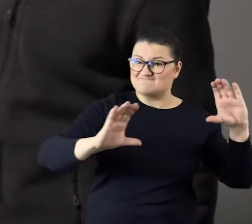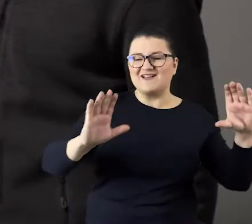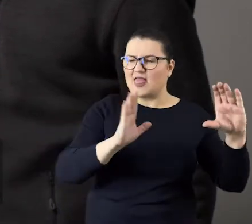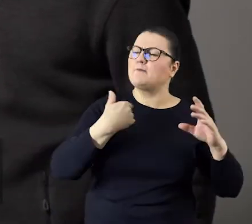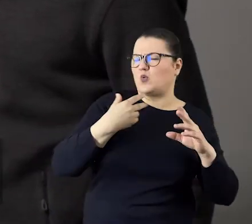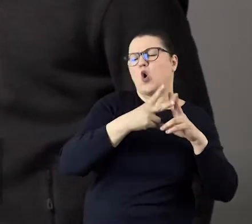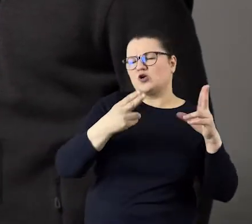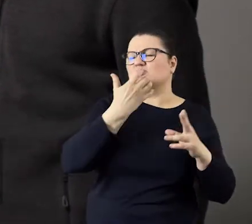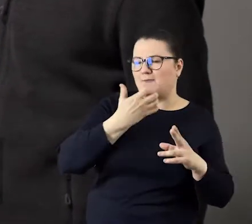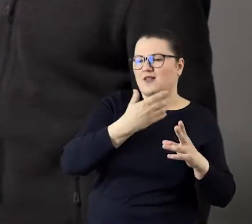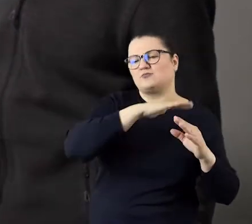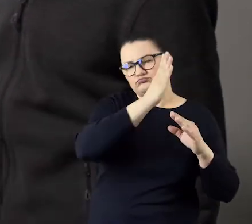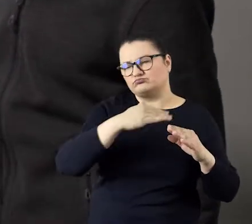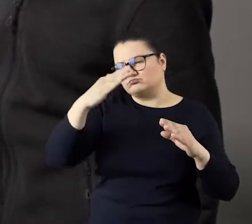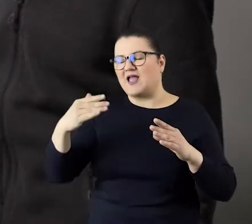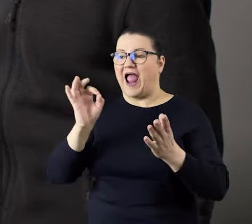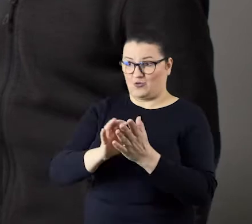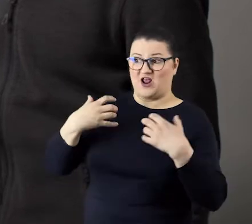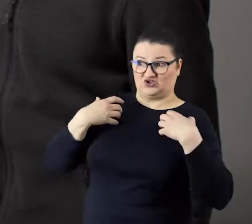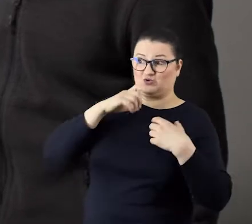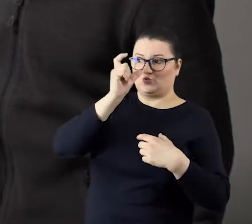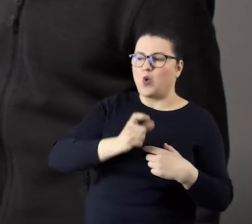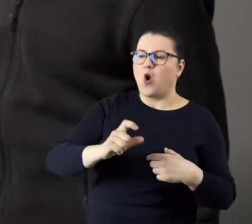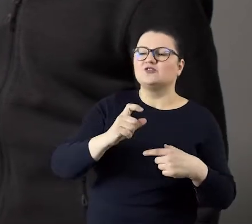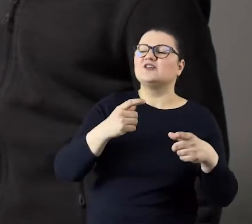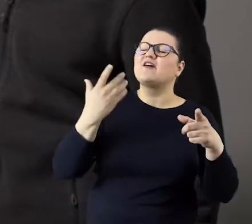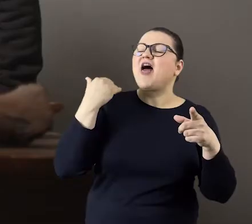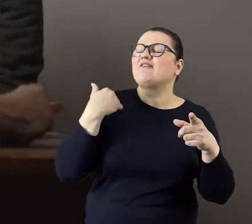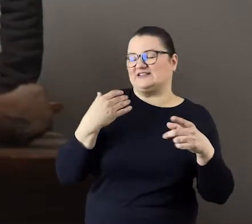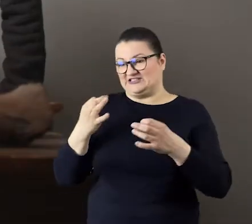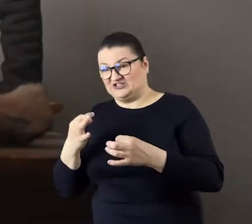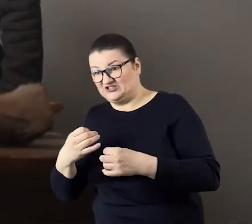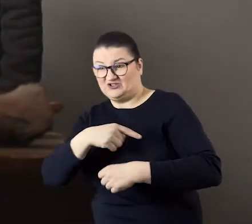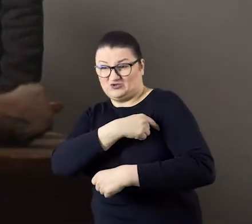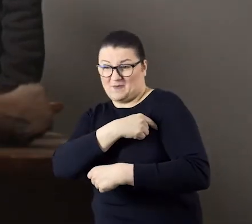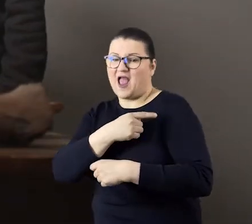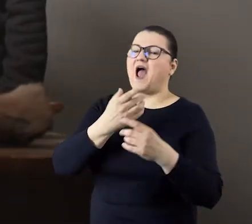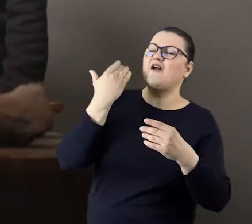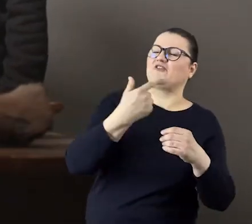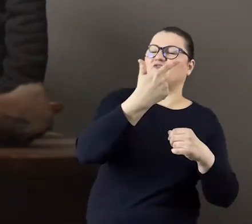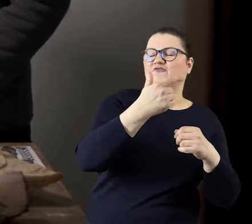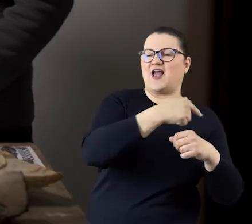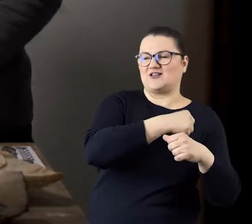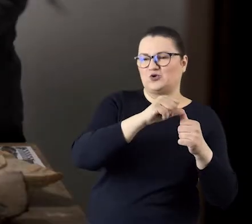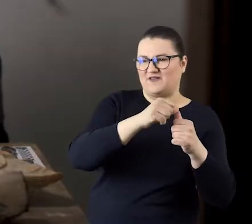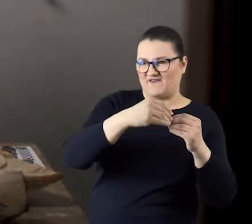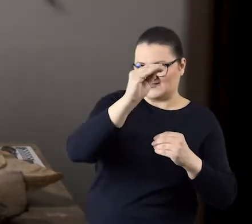też okresy cieplejsze i właśnie w jednym z nich ten słoń leśny żył. Było wtedy o 2 stopnie cieplej niż dzisiaj.